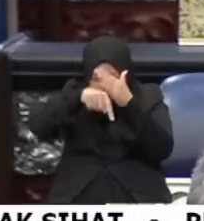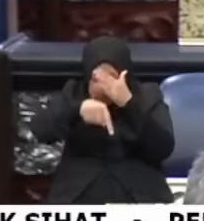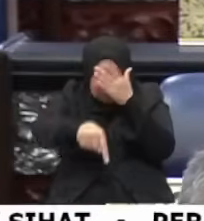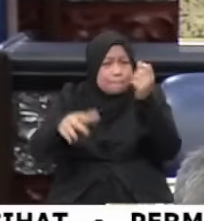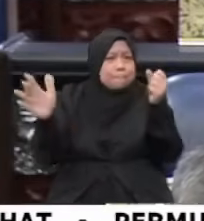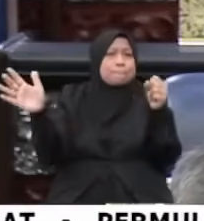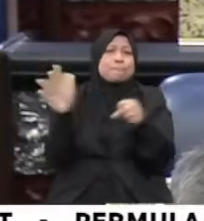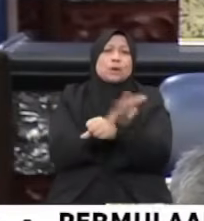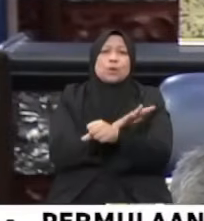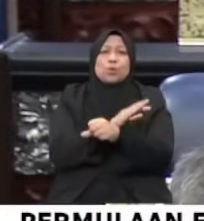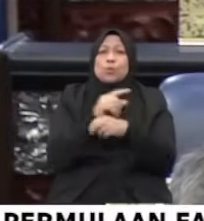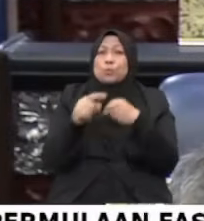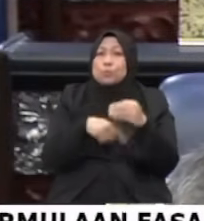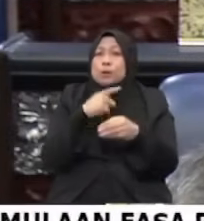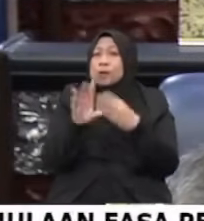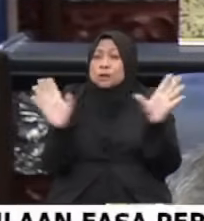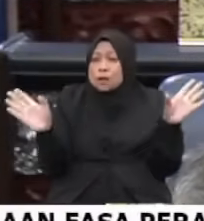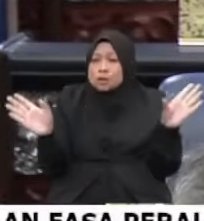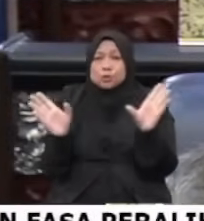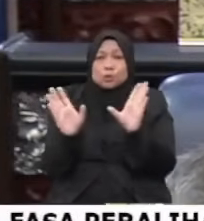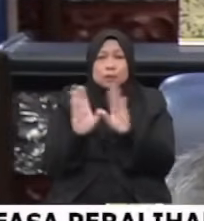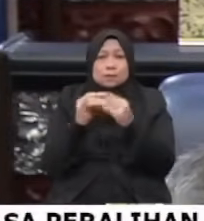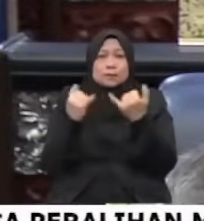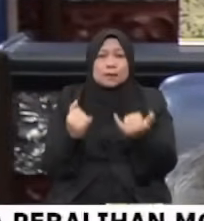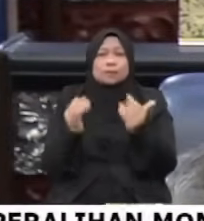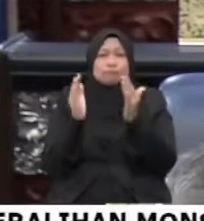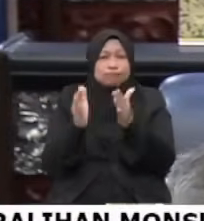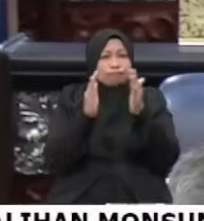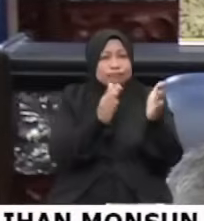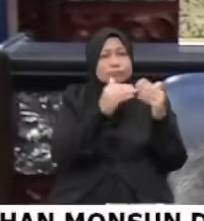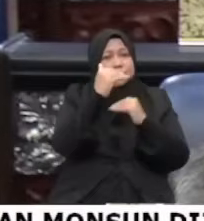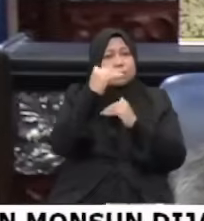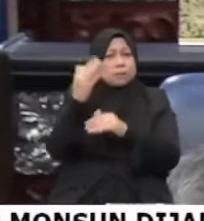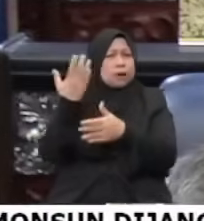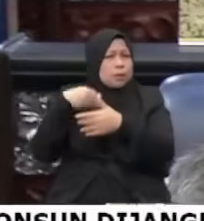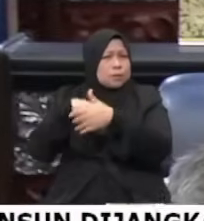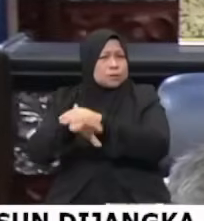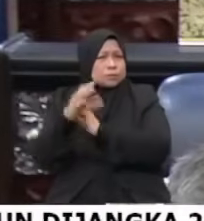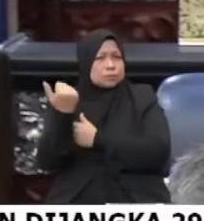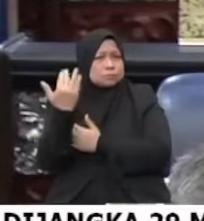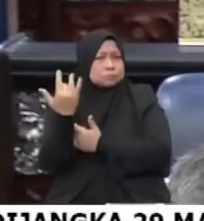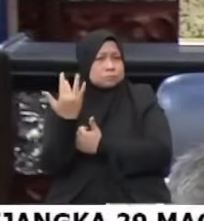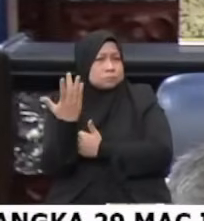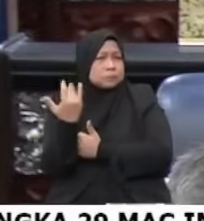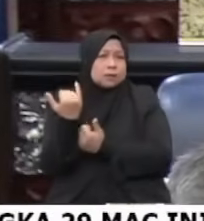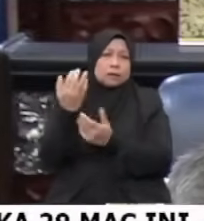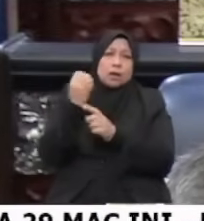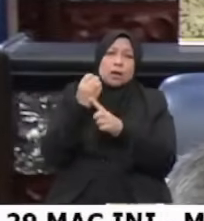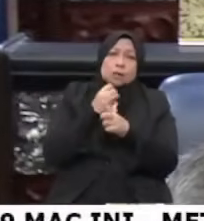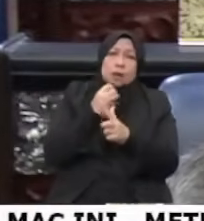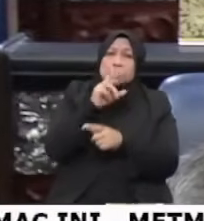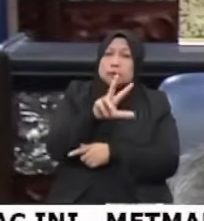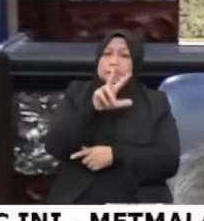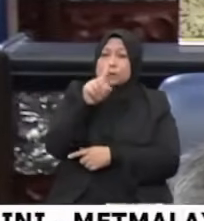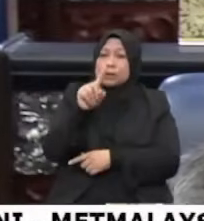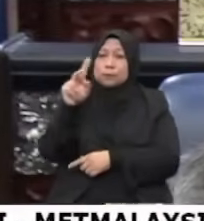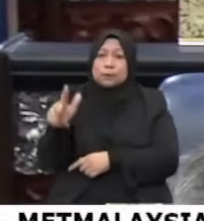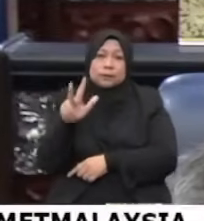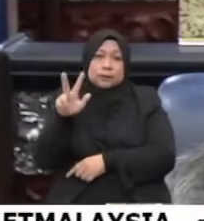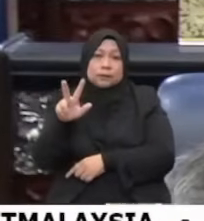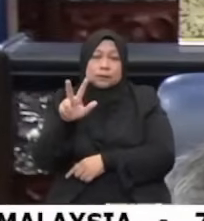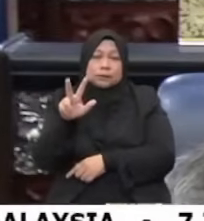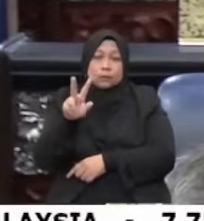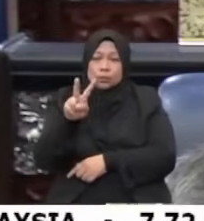penuh berkaitan jumlah kuot pekerja asing yang masih belum memasuki negara sebelum atau Pada 31 Mei